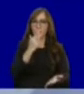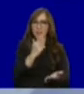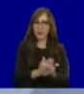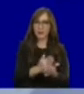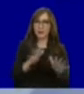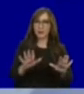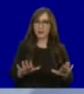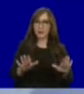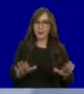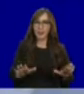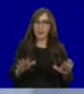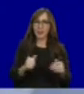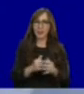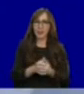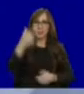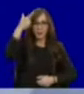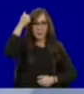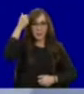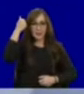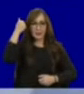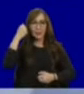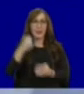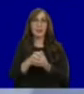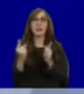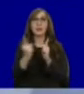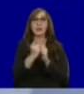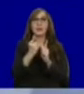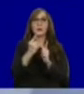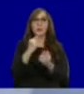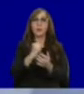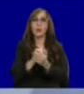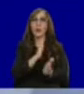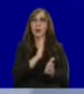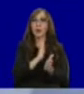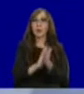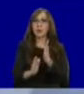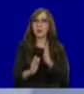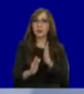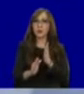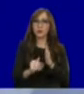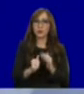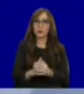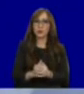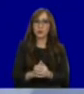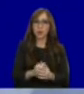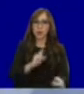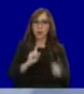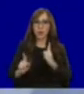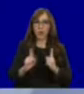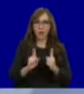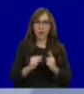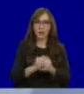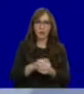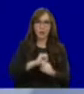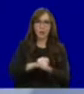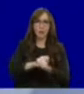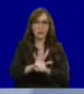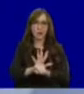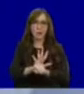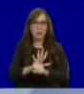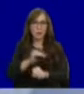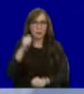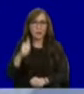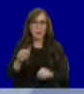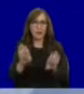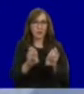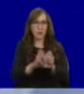sementara pembelajaran tatap muka di sekolah tersebut, ya. Jadi kalau ada infeksi di sekolah tersebut bisa dengan segera ditutup,